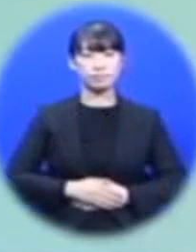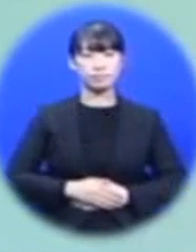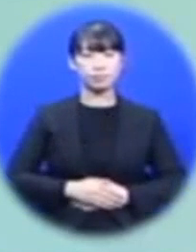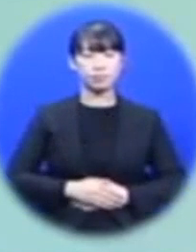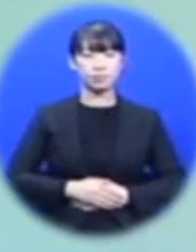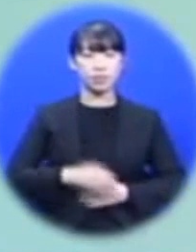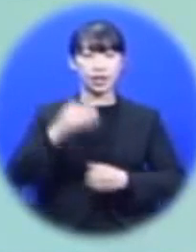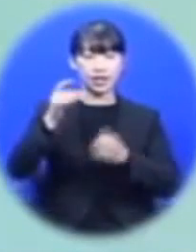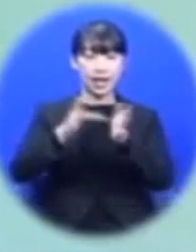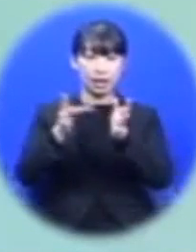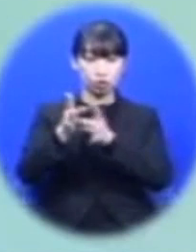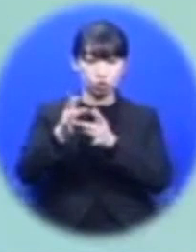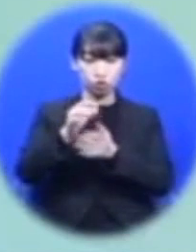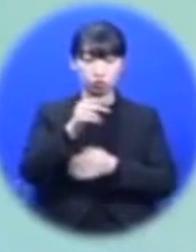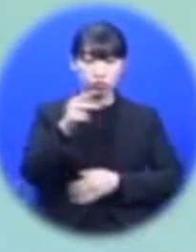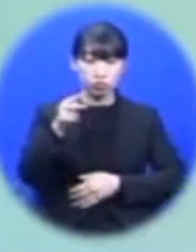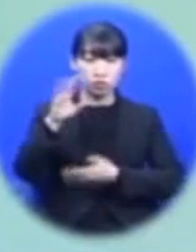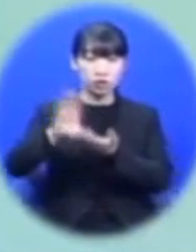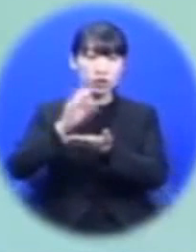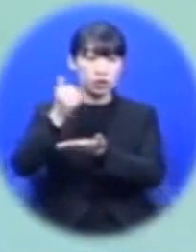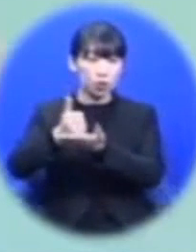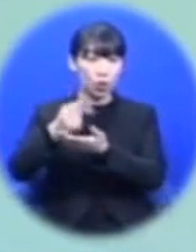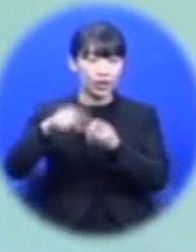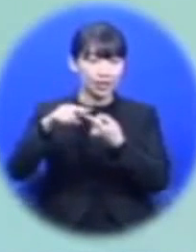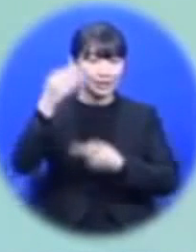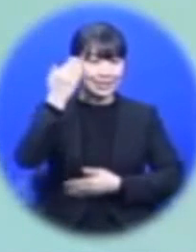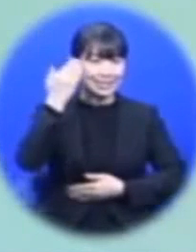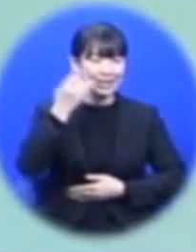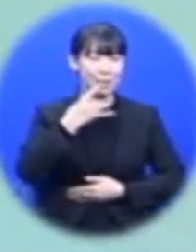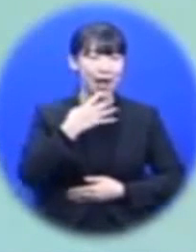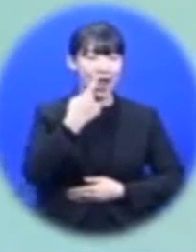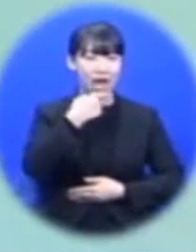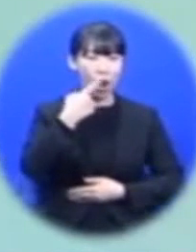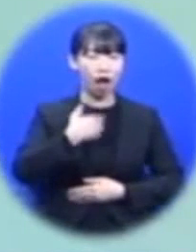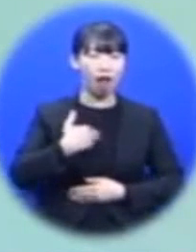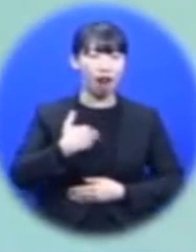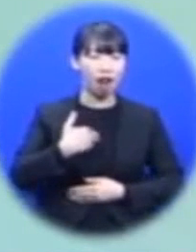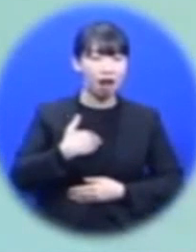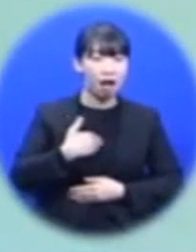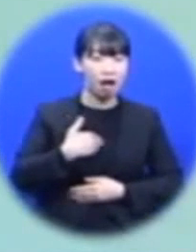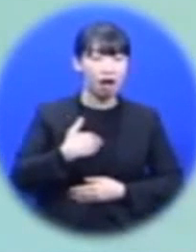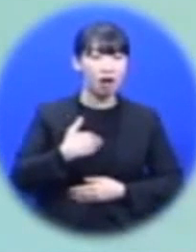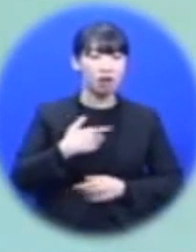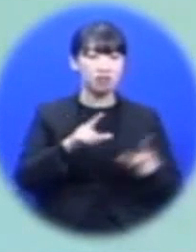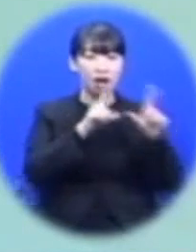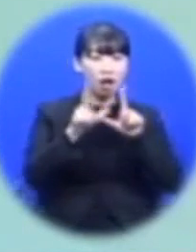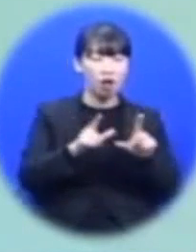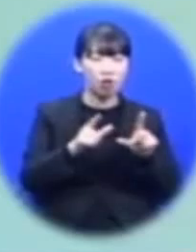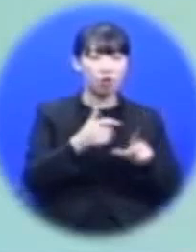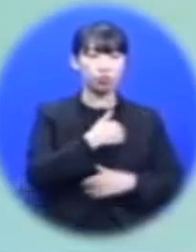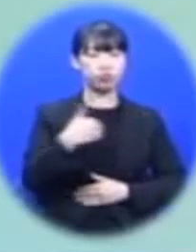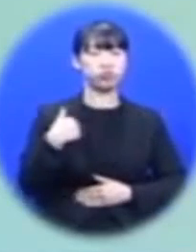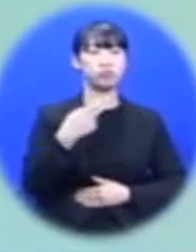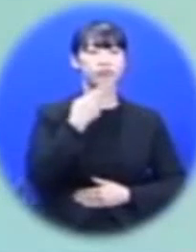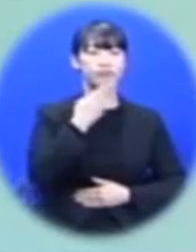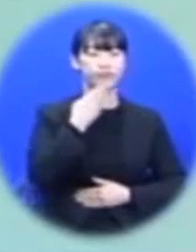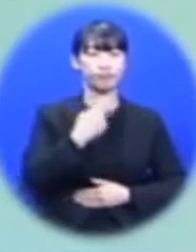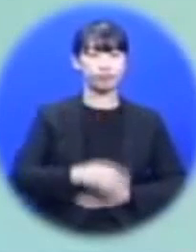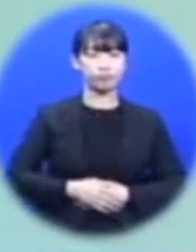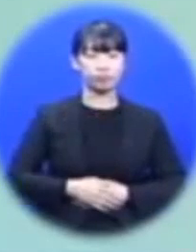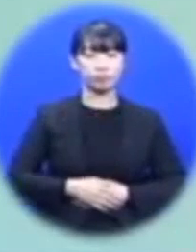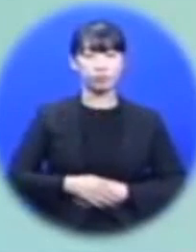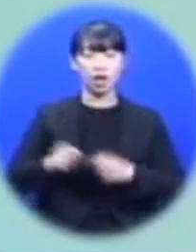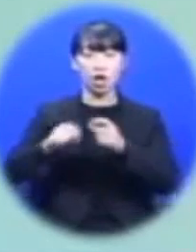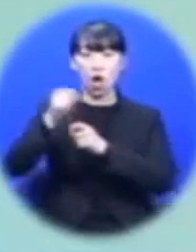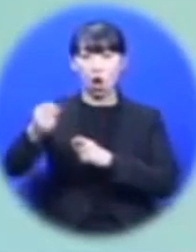가지고는 결코 생명이 풍성해지지 않습니다 예수님의 생명이 영원한 생명이